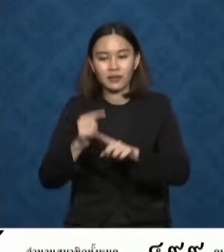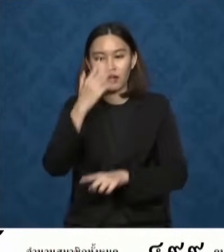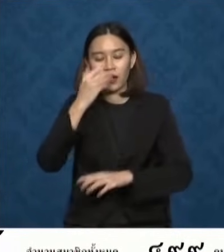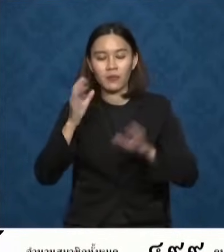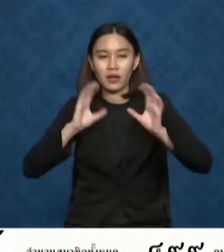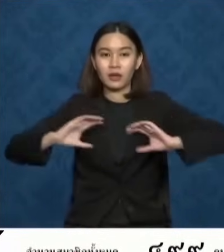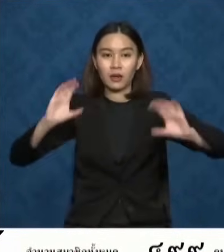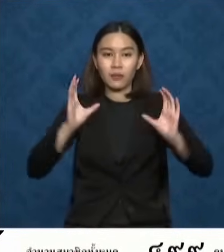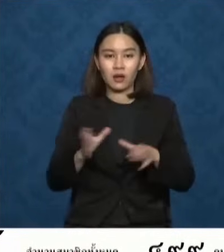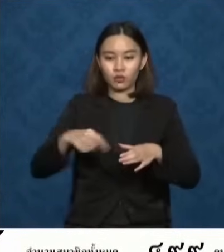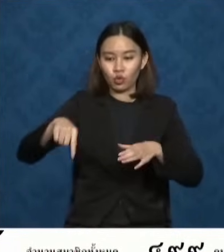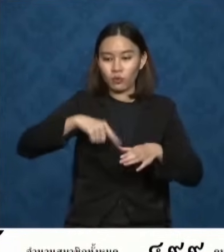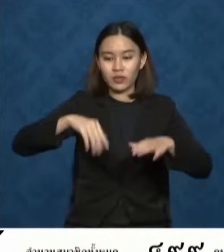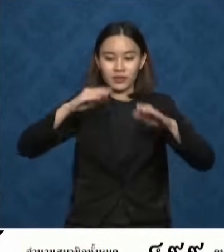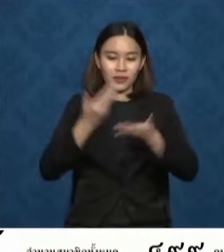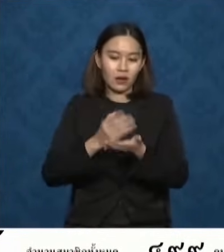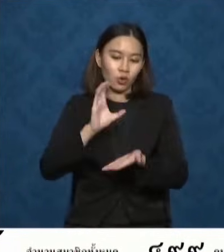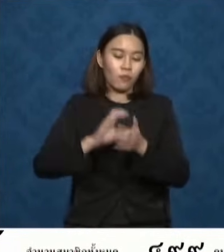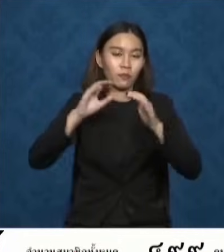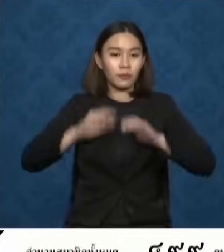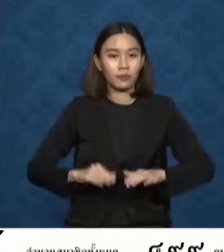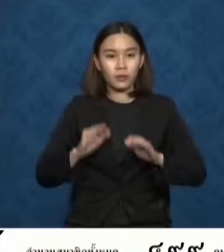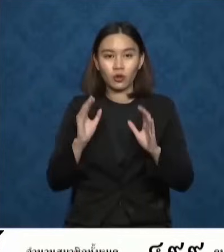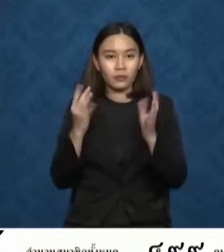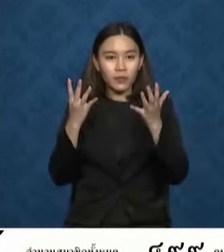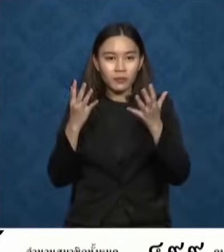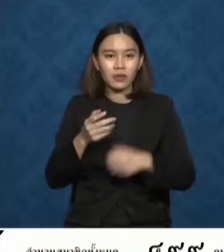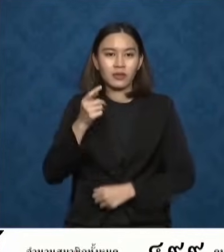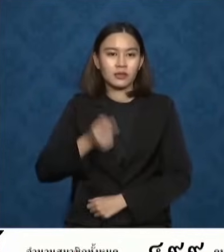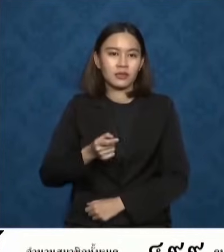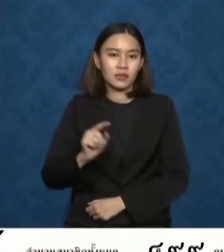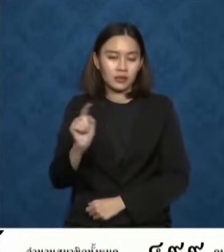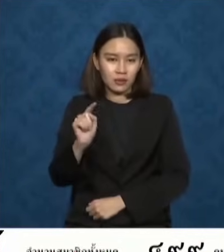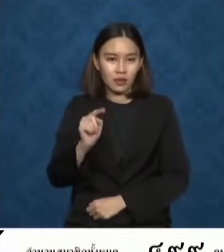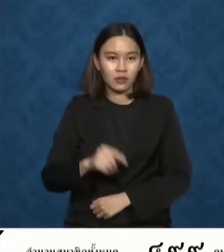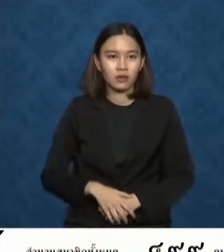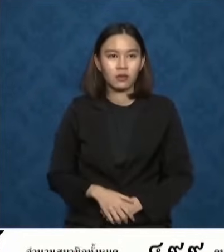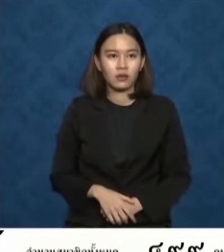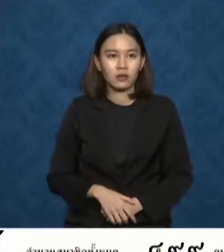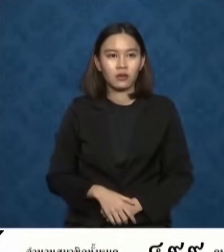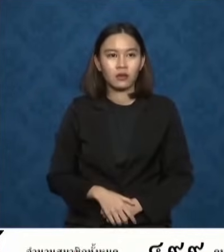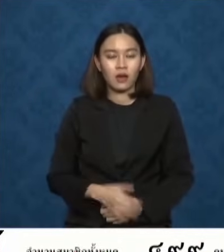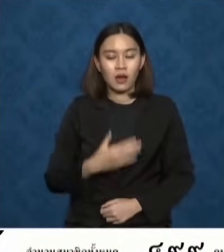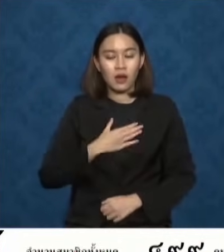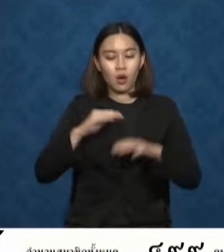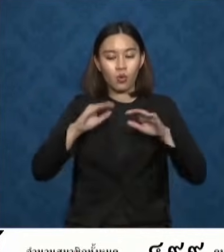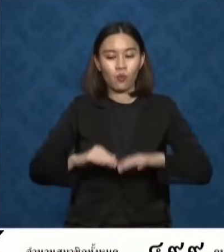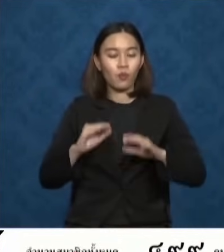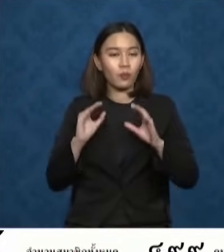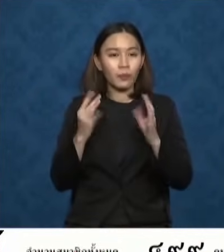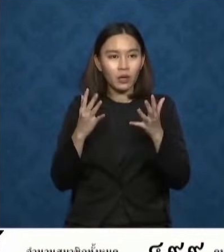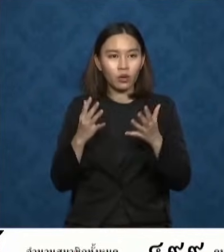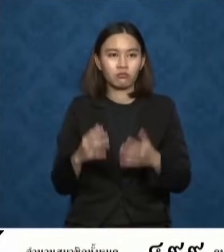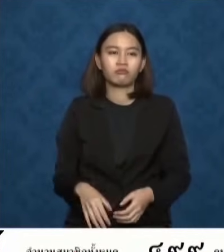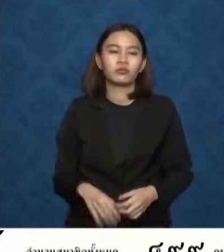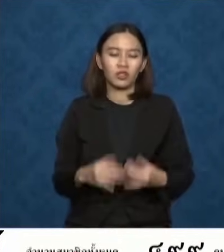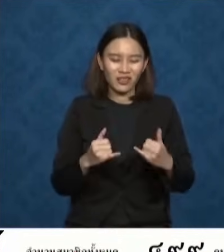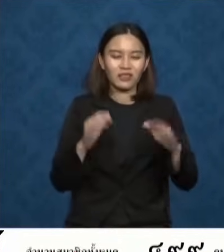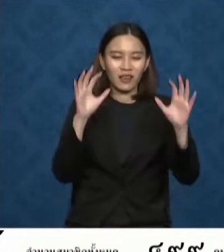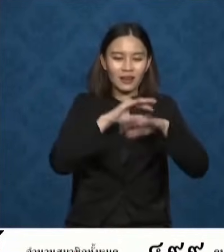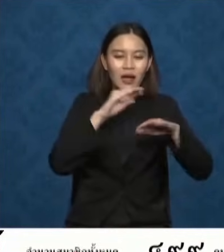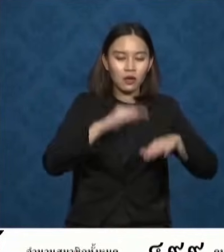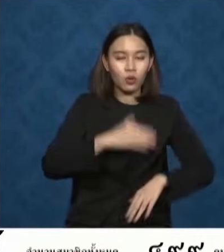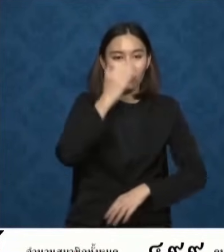ลนี้ไม่ลดงบประมาณจริงๆแล้วนี่เราไม่ลดก็เสมือนลดเพรา